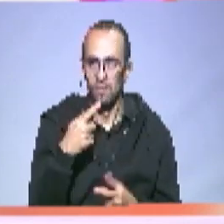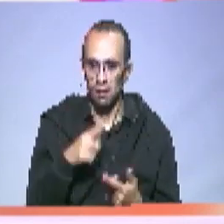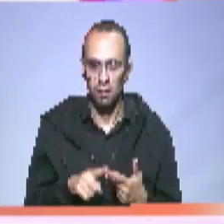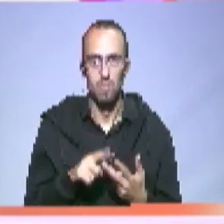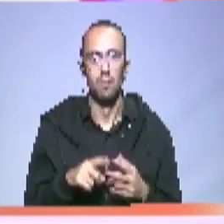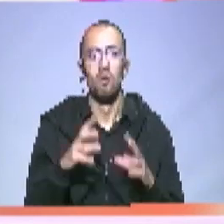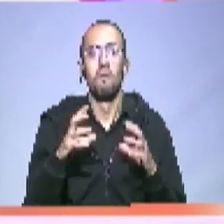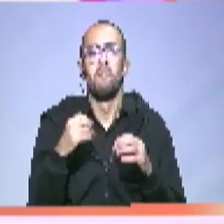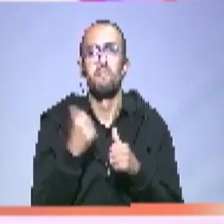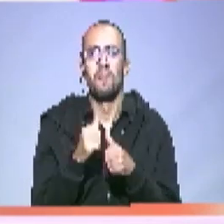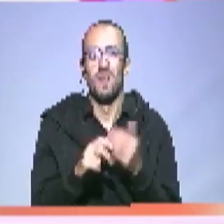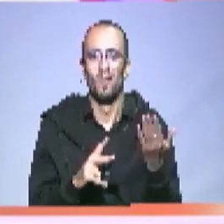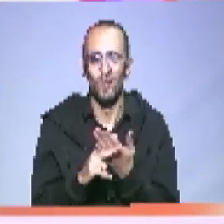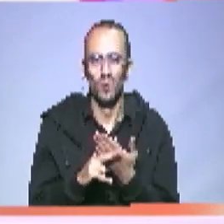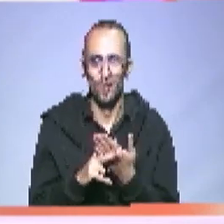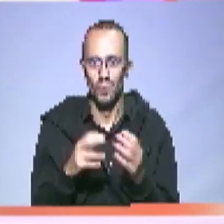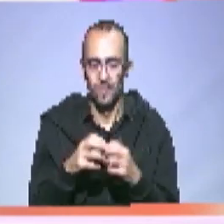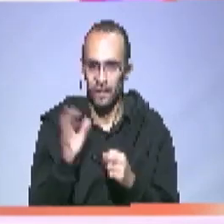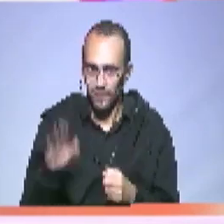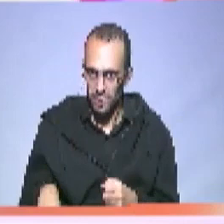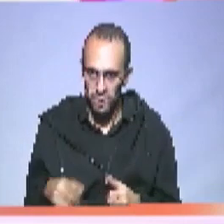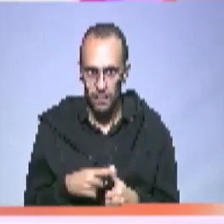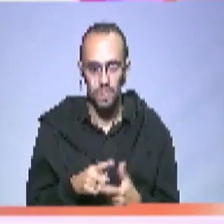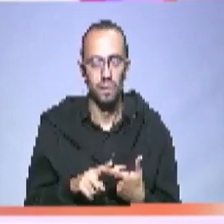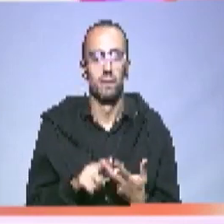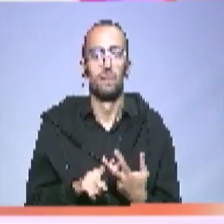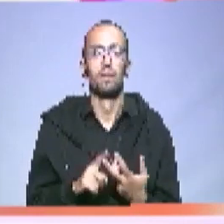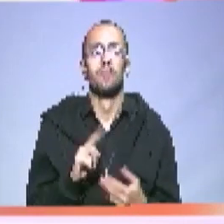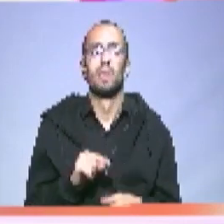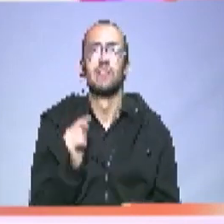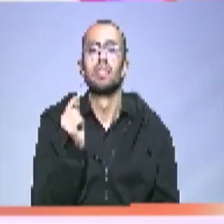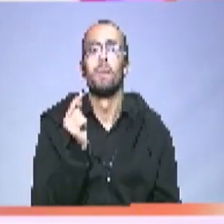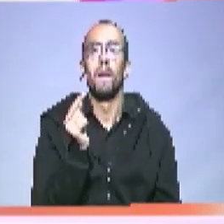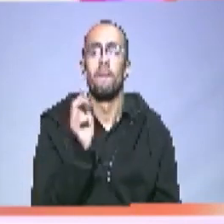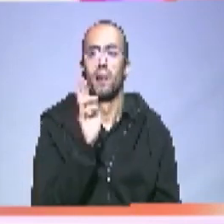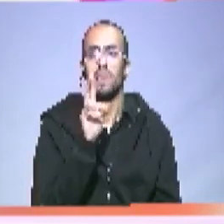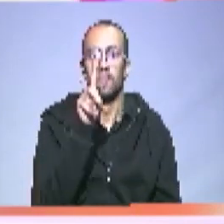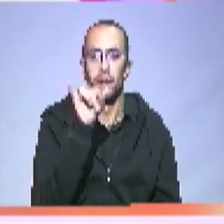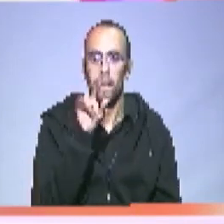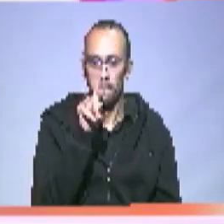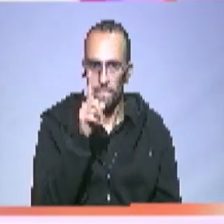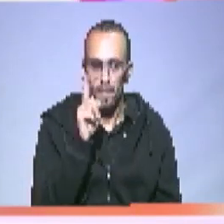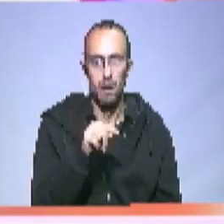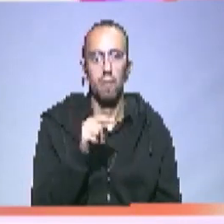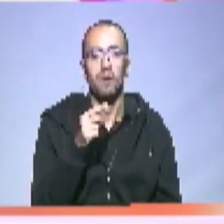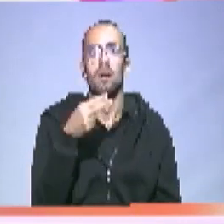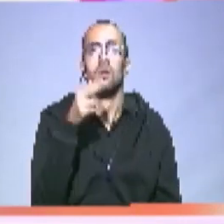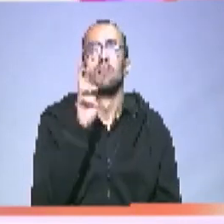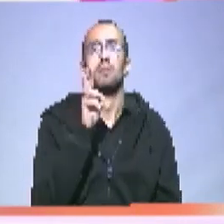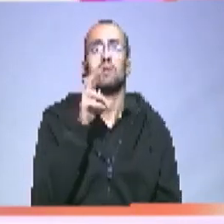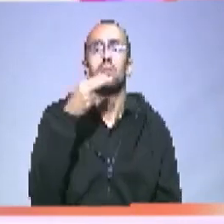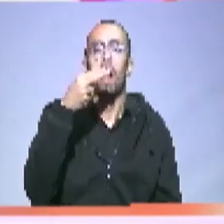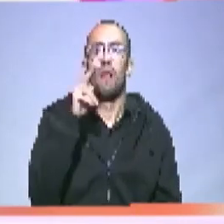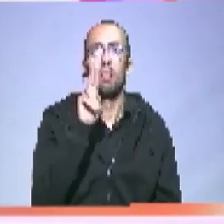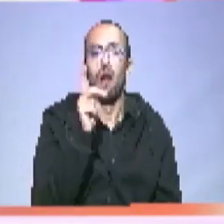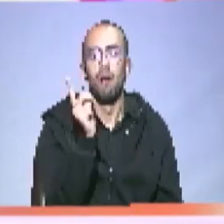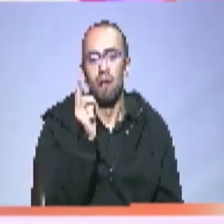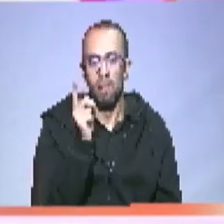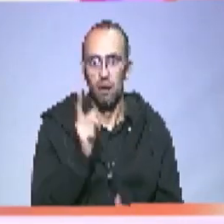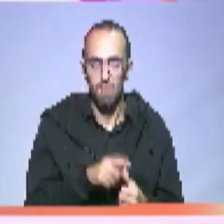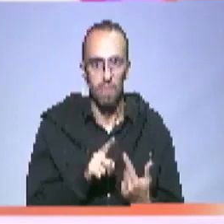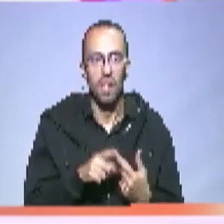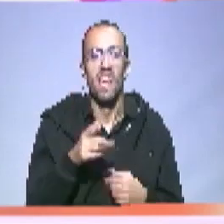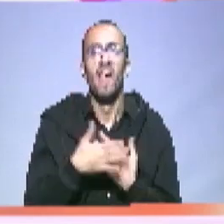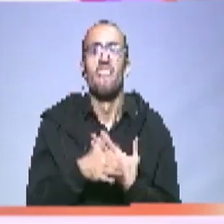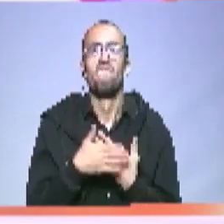حبه كرومب، بقيه الكرومب اللي احنا عملنا بيها البتاع، معانا شويه زبيب، معانا شويه زعتر، شويه قرفه. الفطيره دي مختلفه خالص،